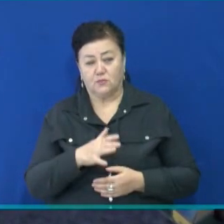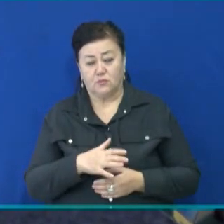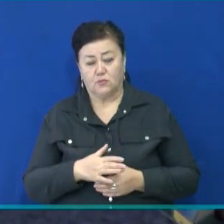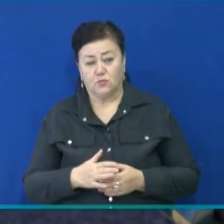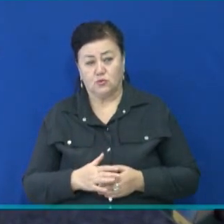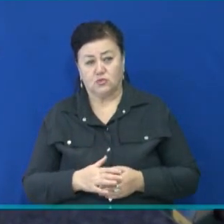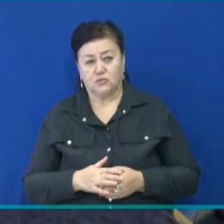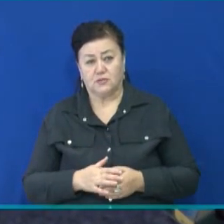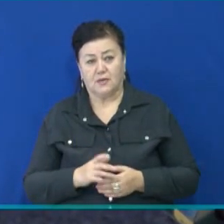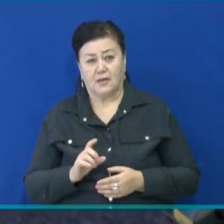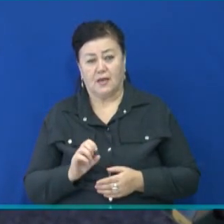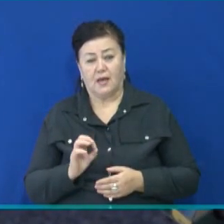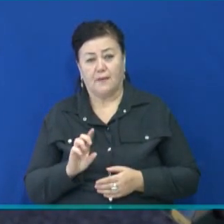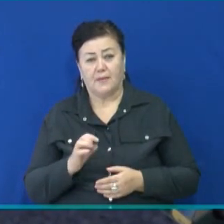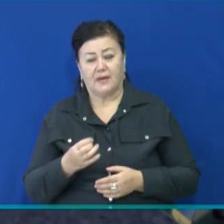потому что